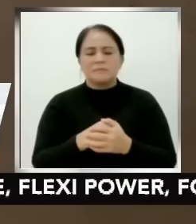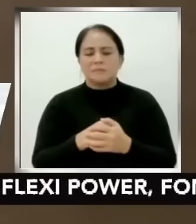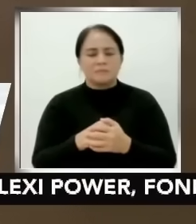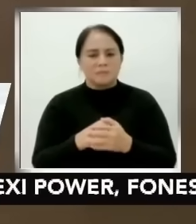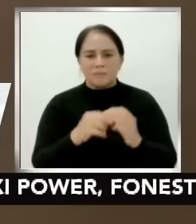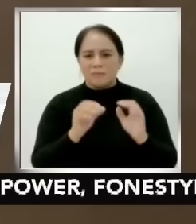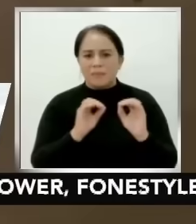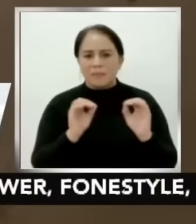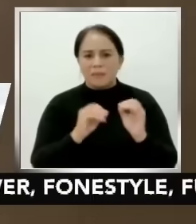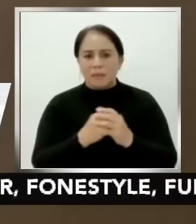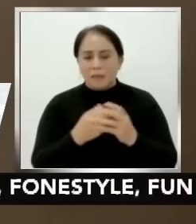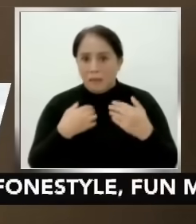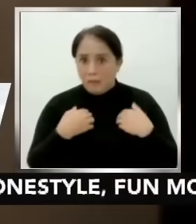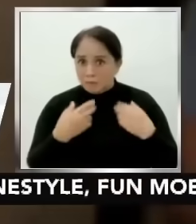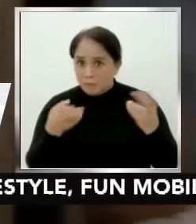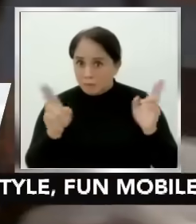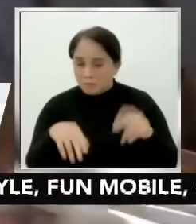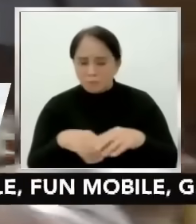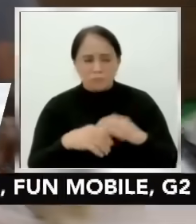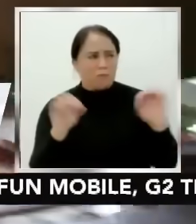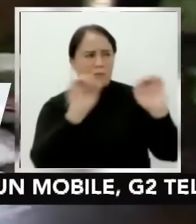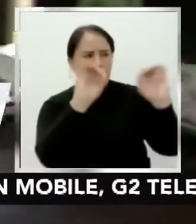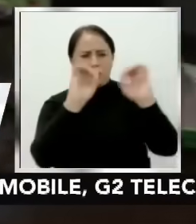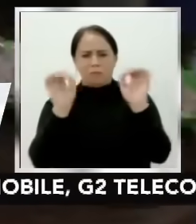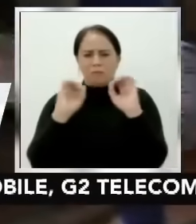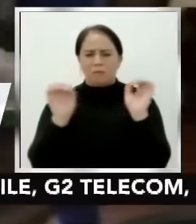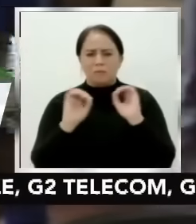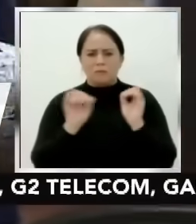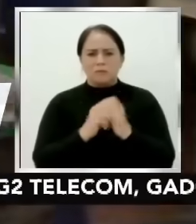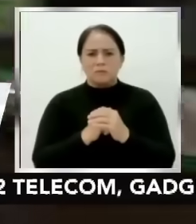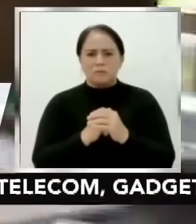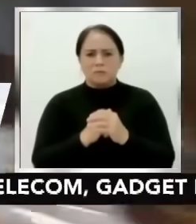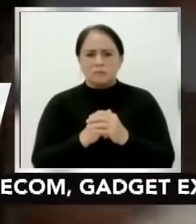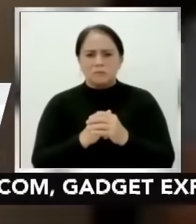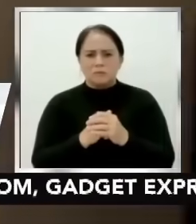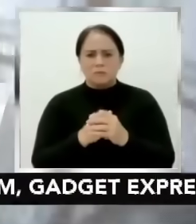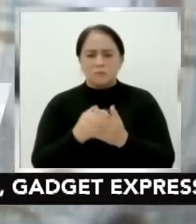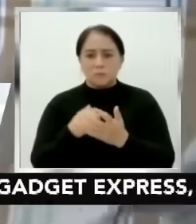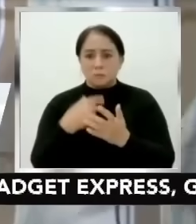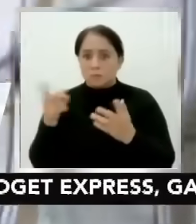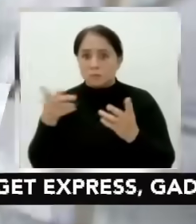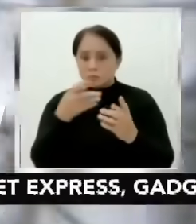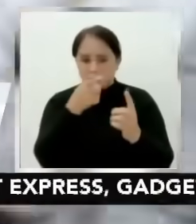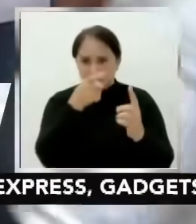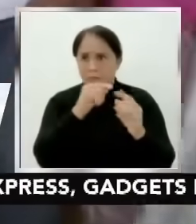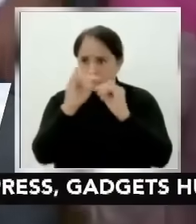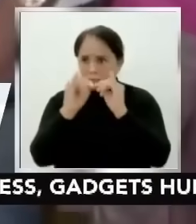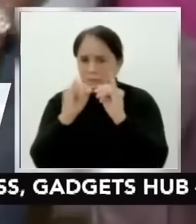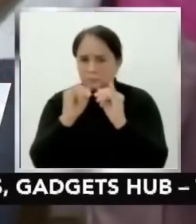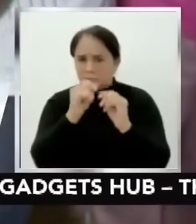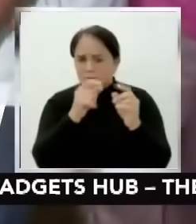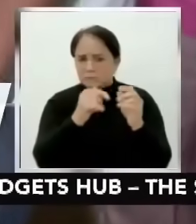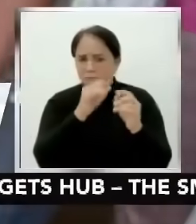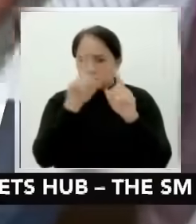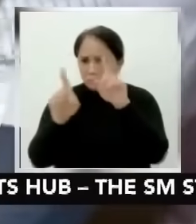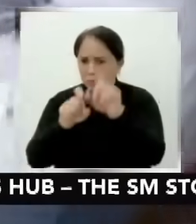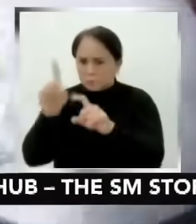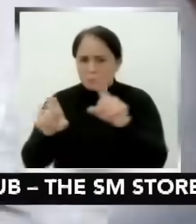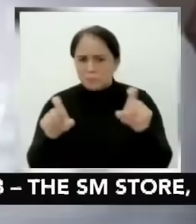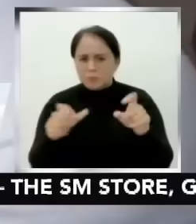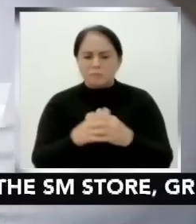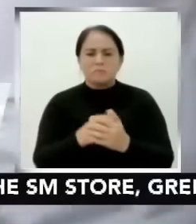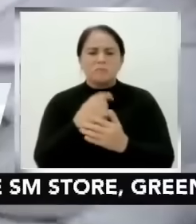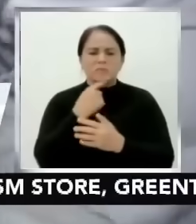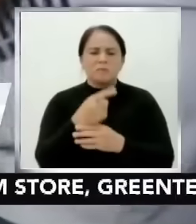Walang nangyari ba dito? Wala. Sabihin, kahit mga tao, isa-isahin nyo. Itinanggi naman ni Sanico ang paratang